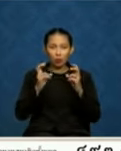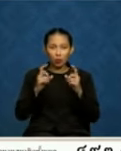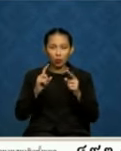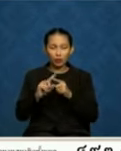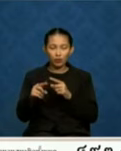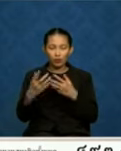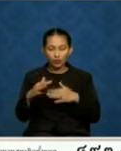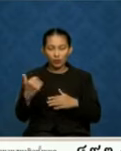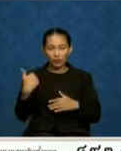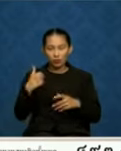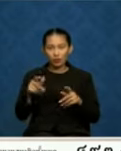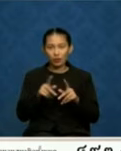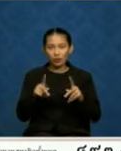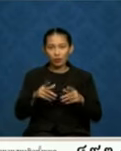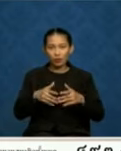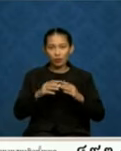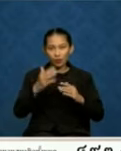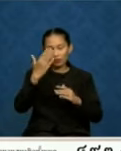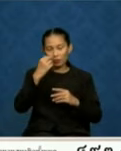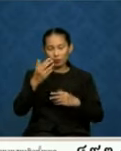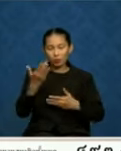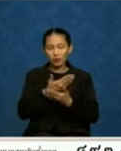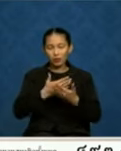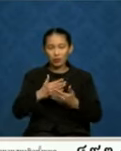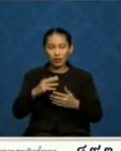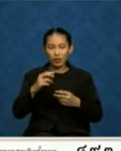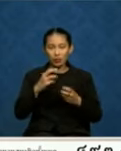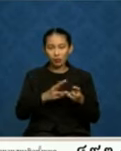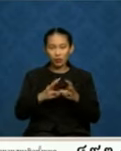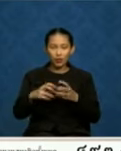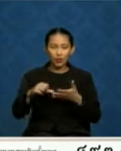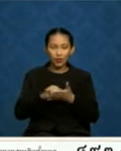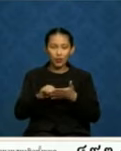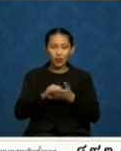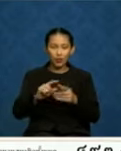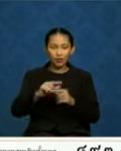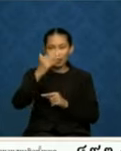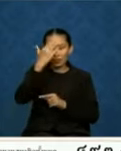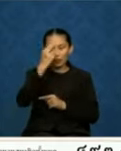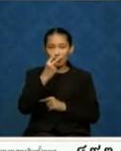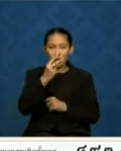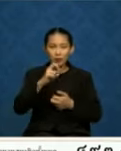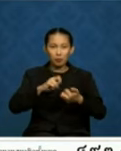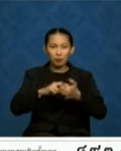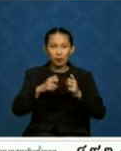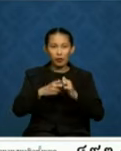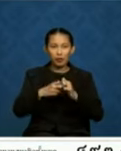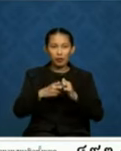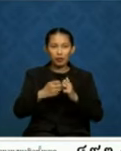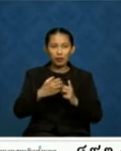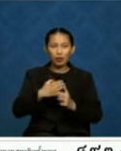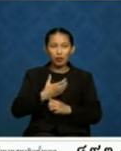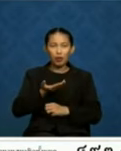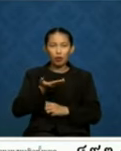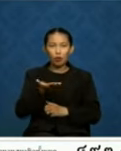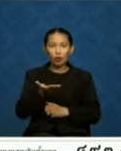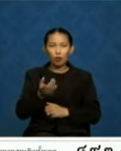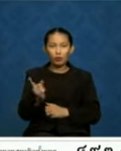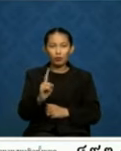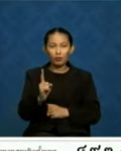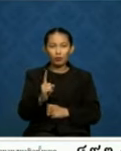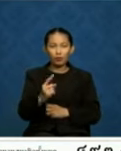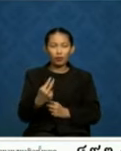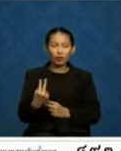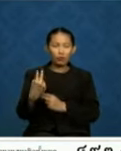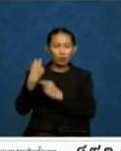ตั้งกรรมาธิการเพื่อพิจารณาหาทางแก้ไขเพื่อจะให้เห็นขอบเขตของปัญหาผมขออนุญาตเท้าความ